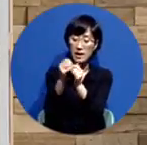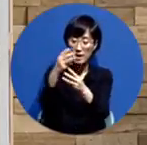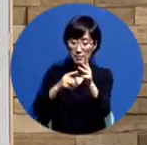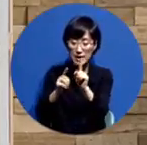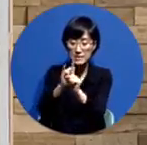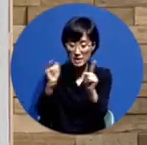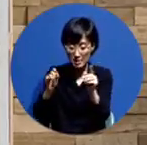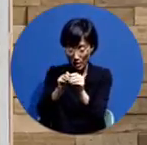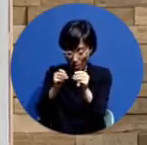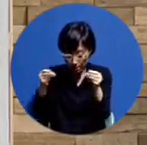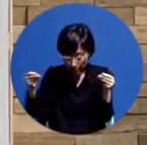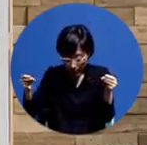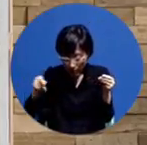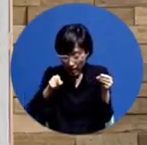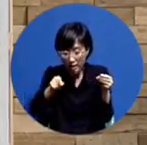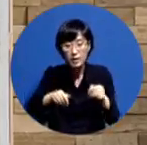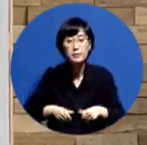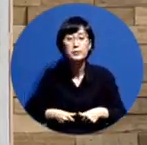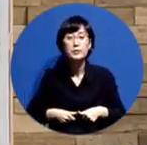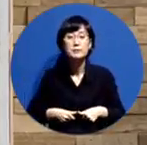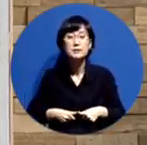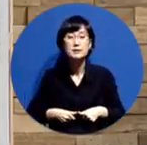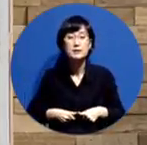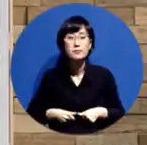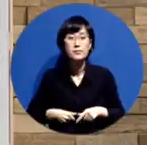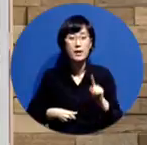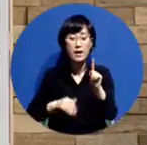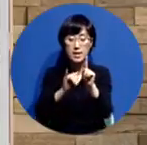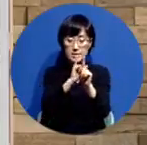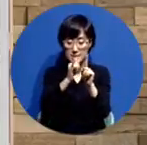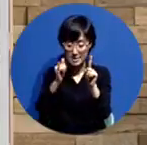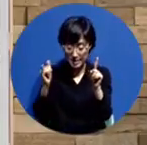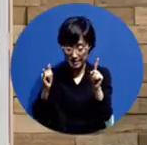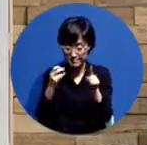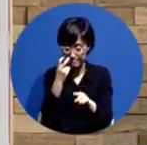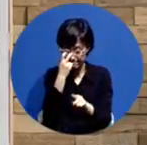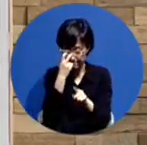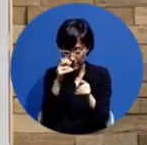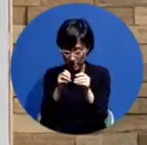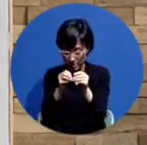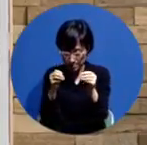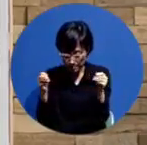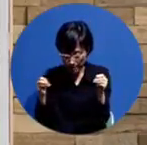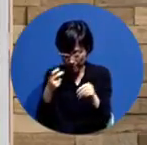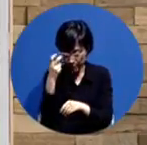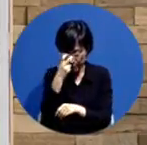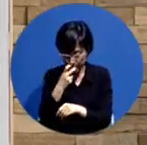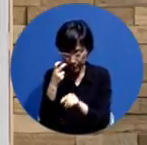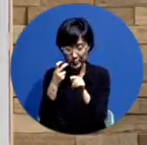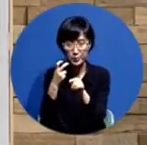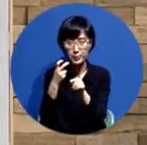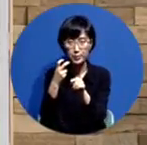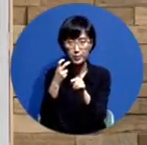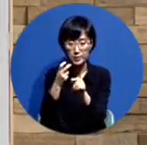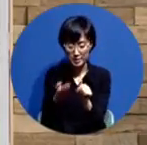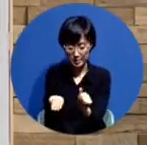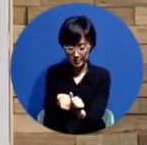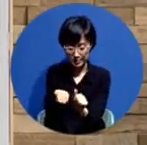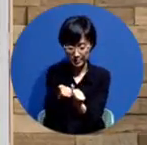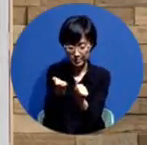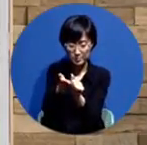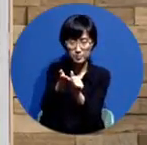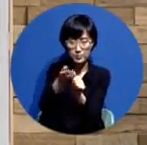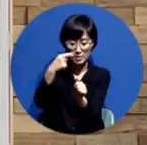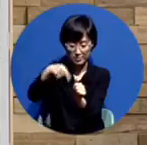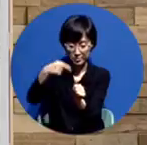贵重在这个后头也是很惊人的 그한명을살리면나중에가문전체의복음의영향이간다는거예요 如果这一个人活过来的话